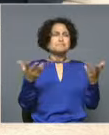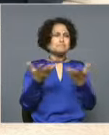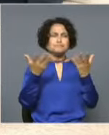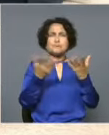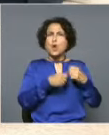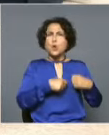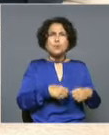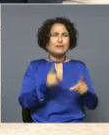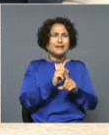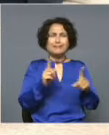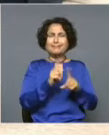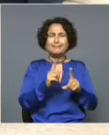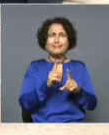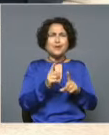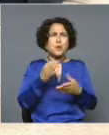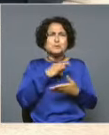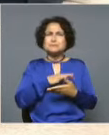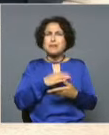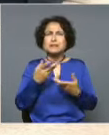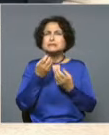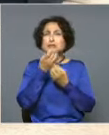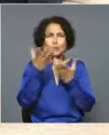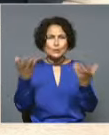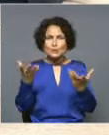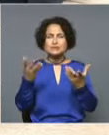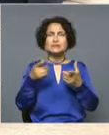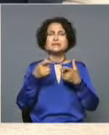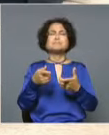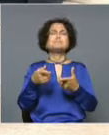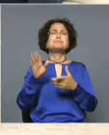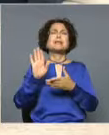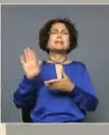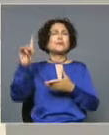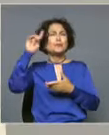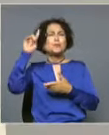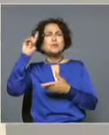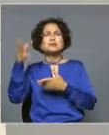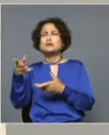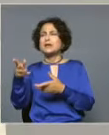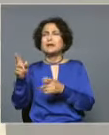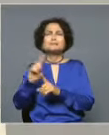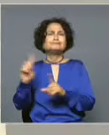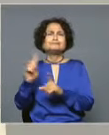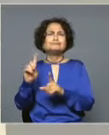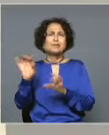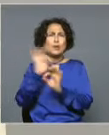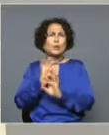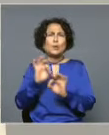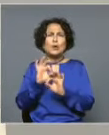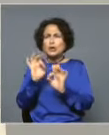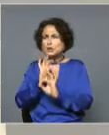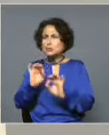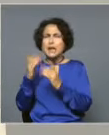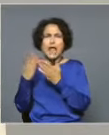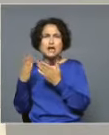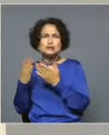успява да му се случи, защото она сманчинка никога нищо не е чела, а пък